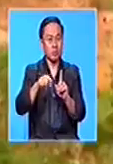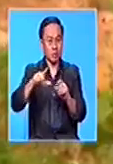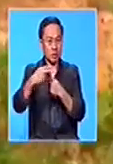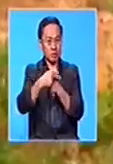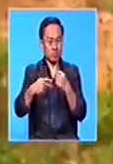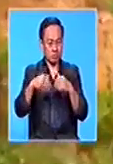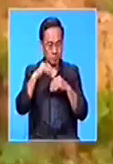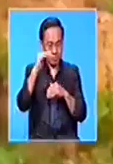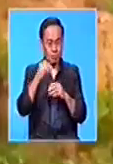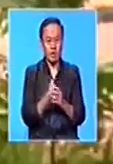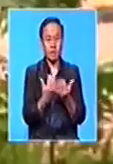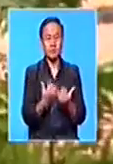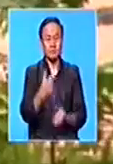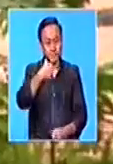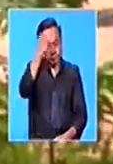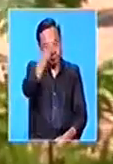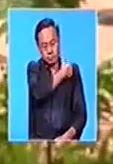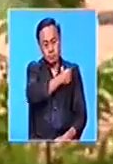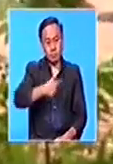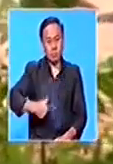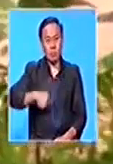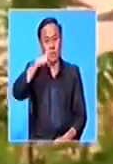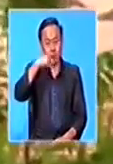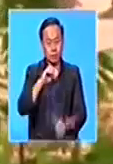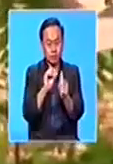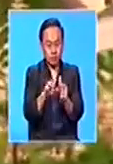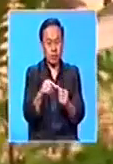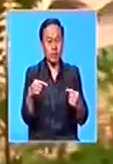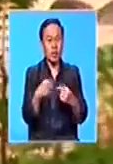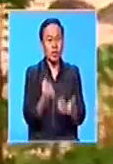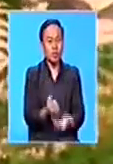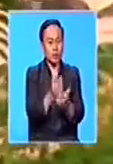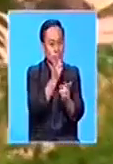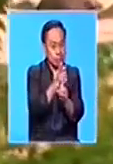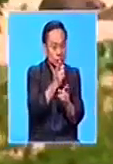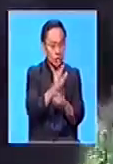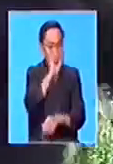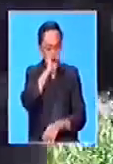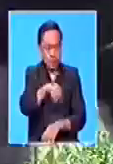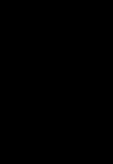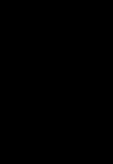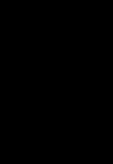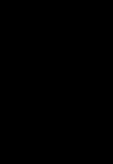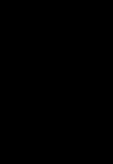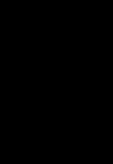สมเด็จพระนางเจ้าพระบรมชินาถนั้นมีพระราชสมนีโปรดให้มีการดูแลและอนุรักษ์ช้างไ